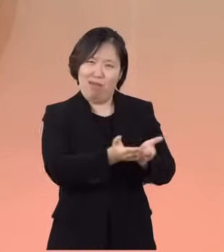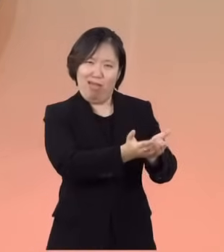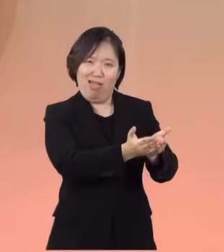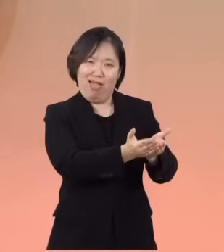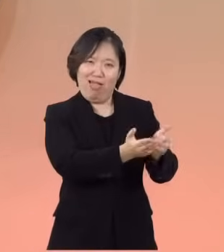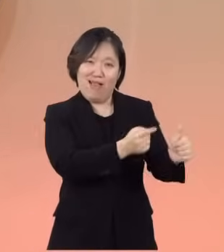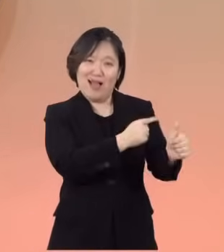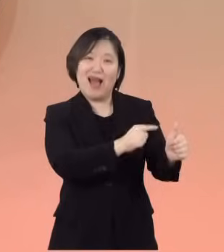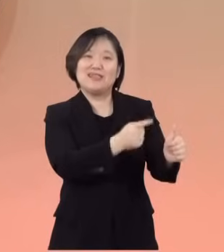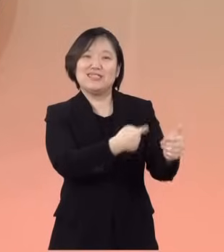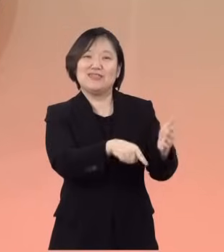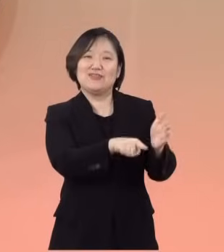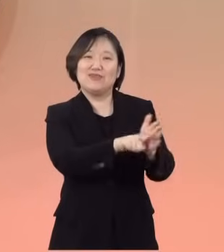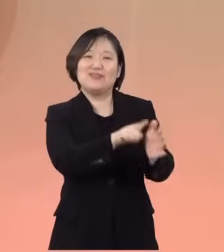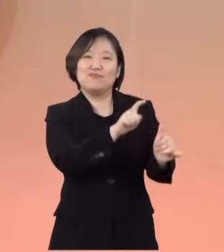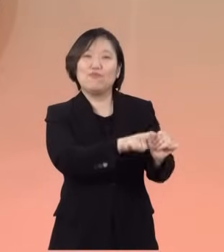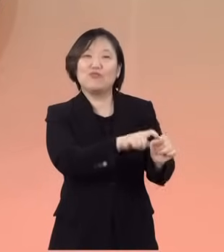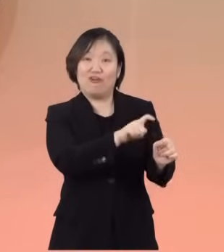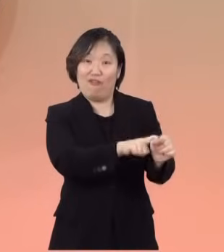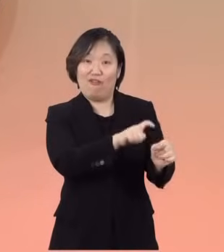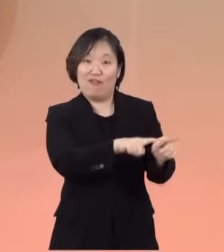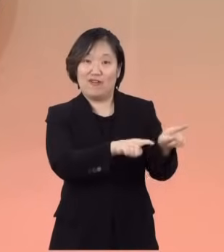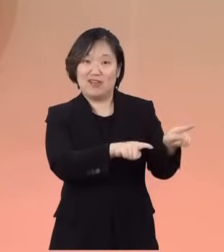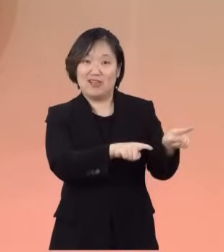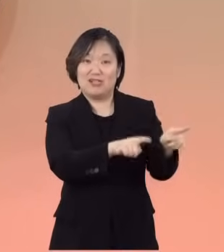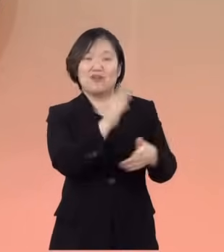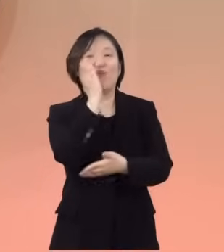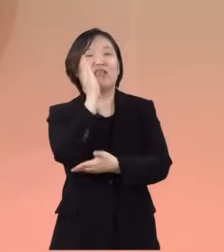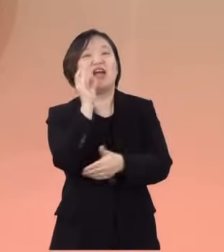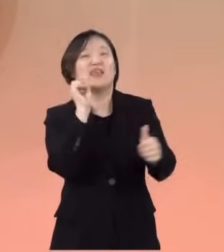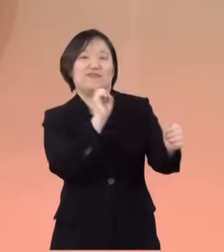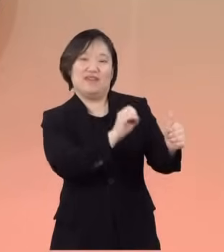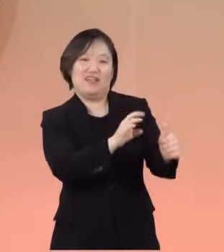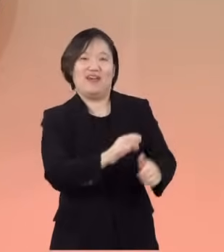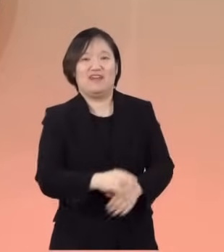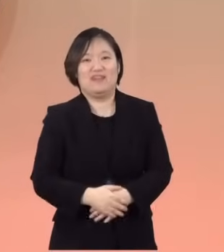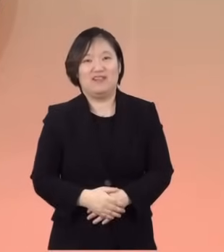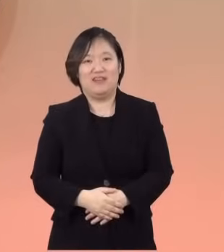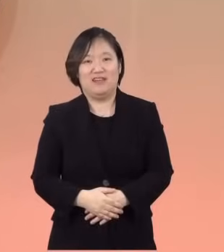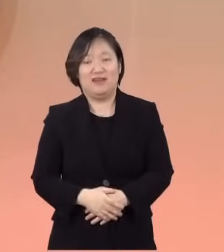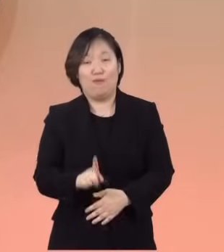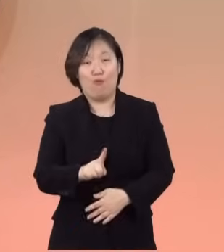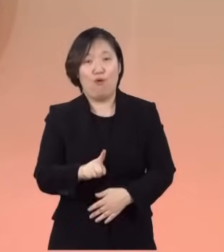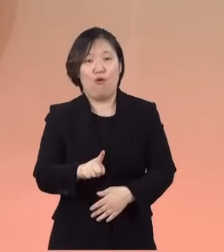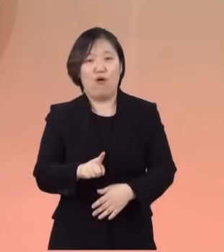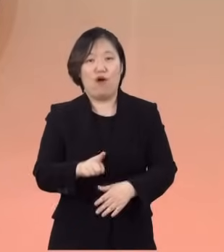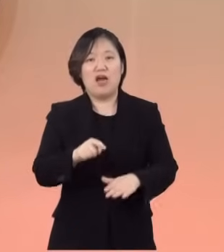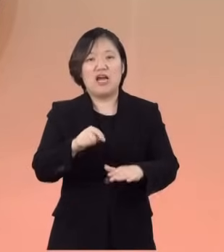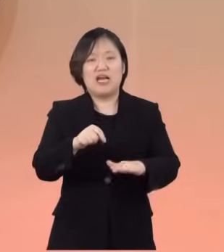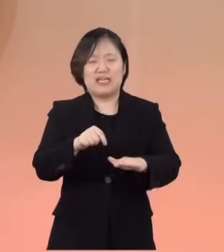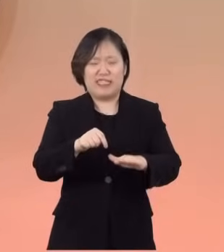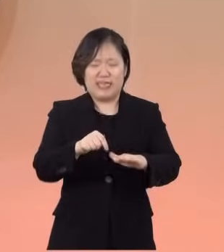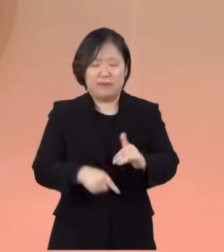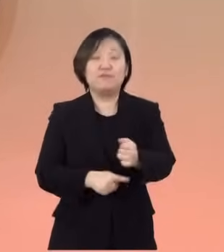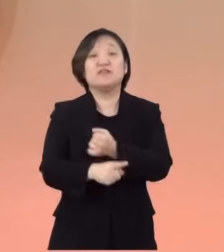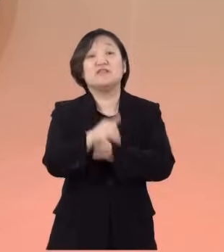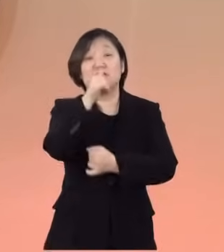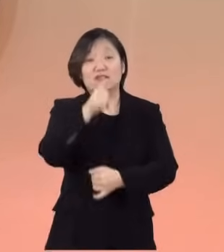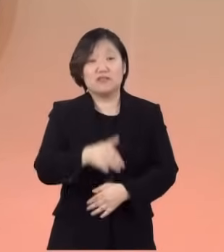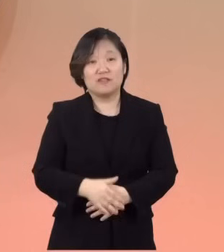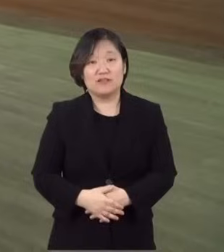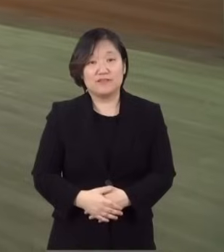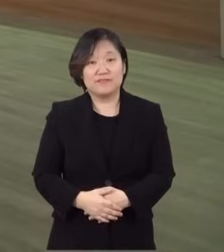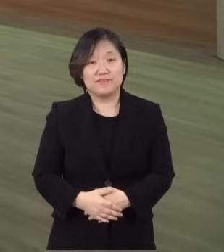이렇게 우리를 공짜로 좀 건네 주시오라고 부처님이 말씀하신 것도 사실 다 깊은 뜻이 있었던